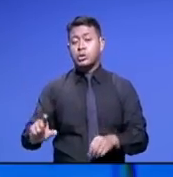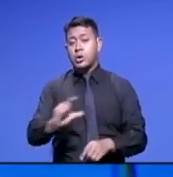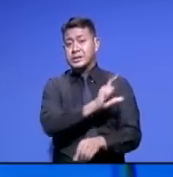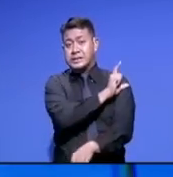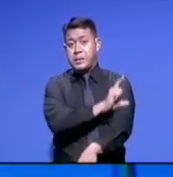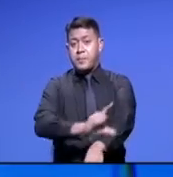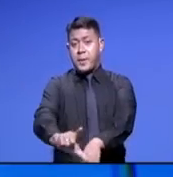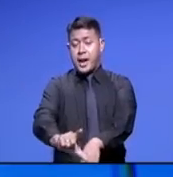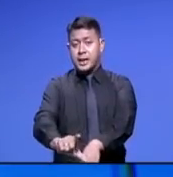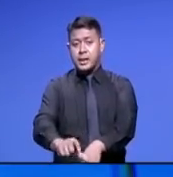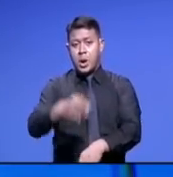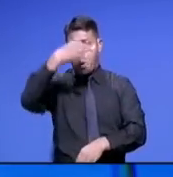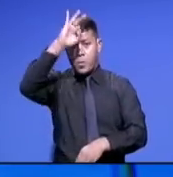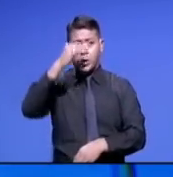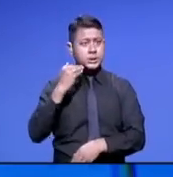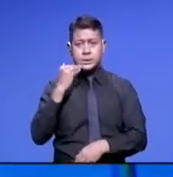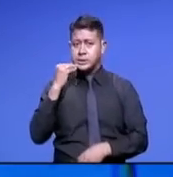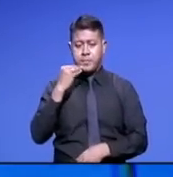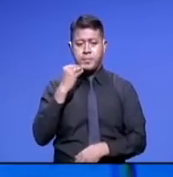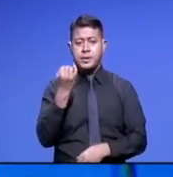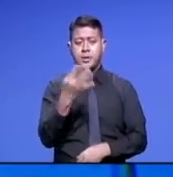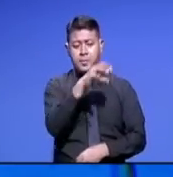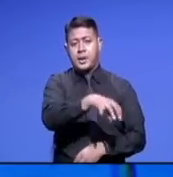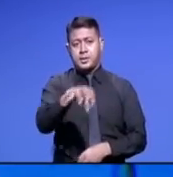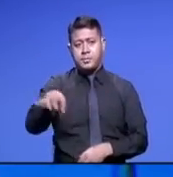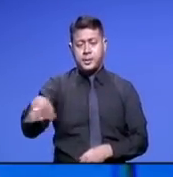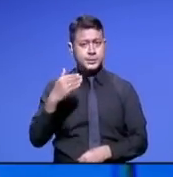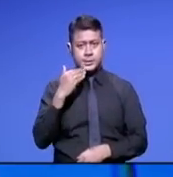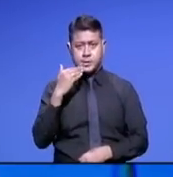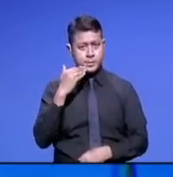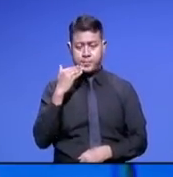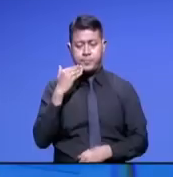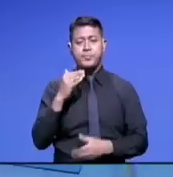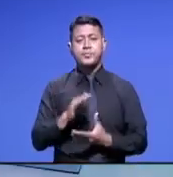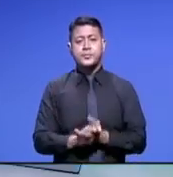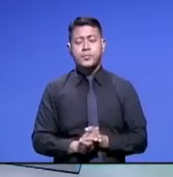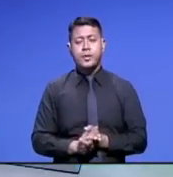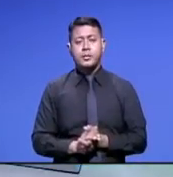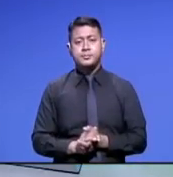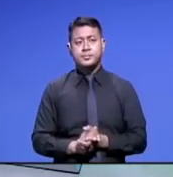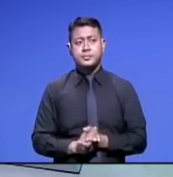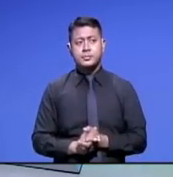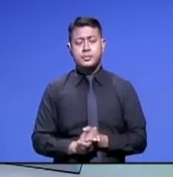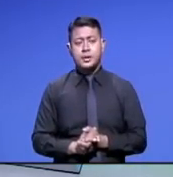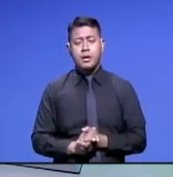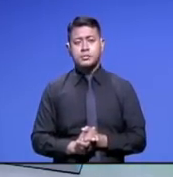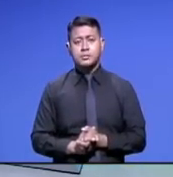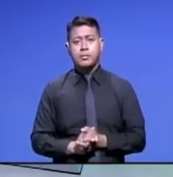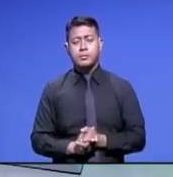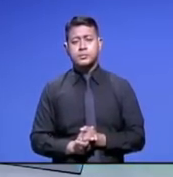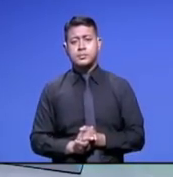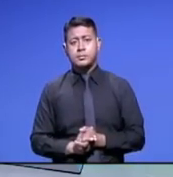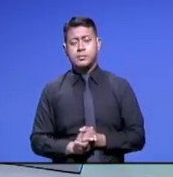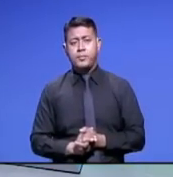Polri bersiaga di sejumlah titik. Dan informasi terkini akan disampaikan oleh Bram Herlambang di Brebes, Jawa Tengah, dan juga ada Reza Helmi